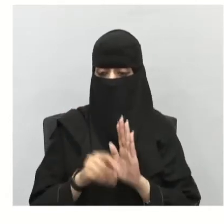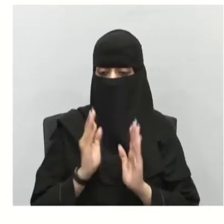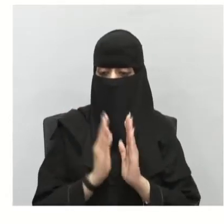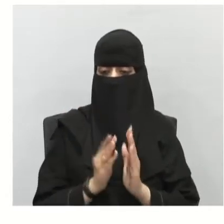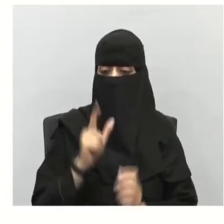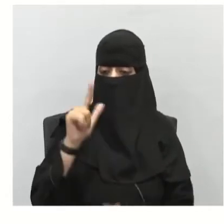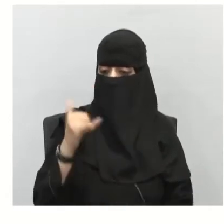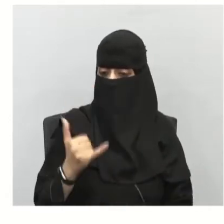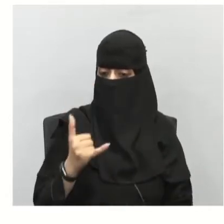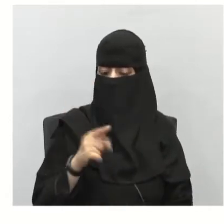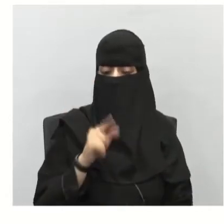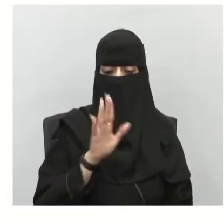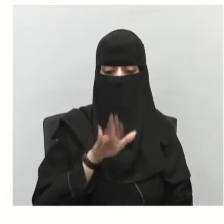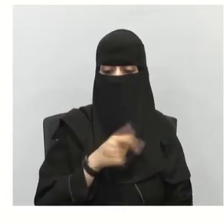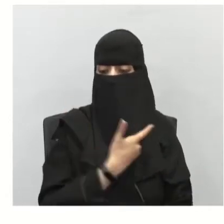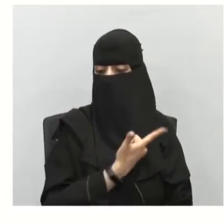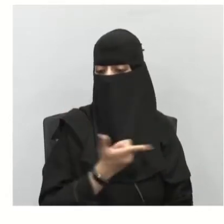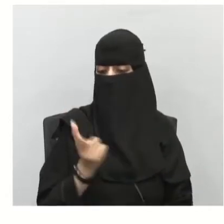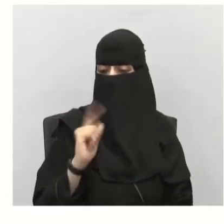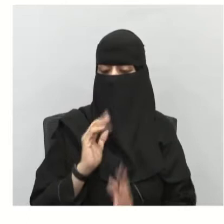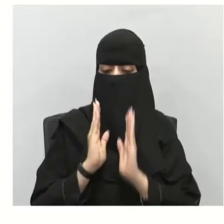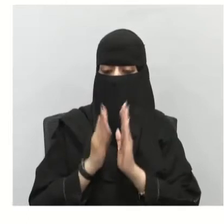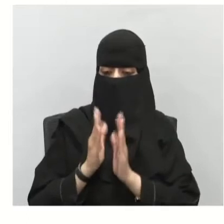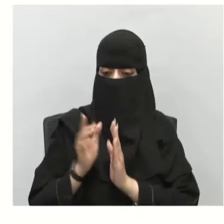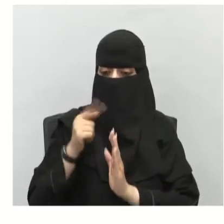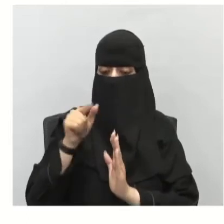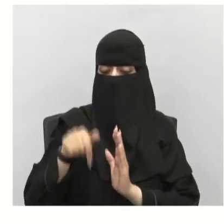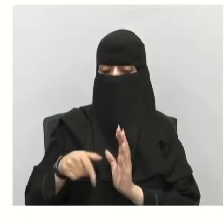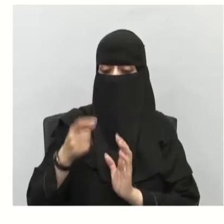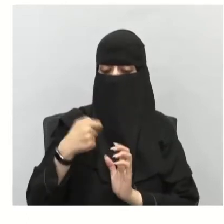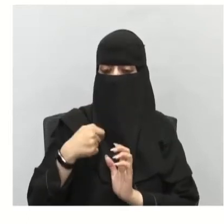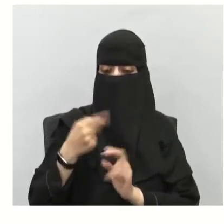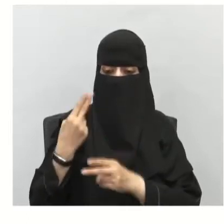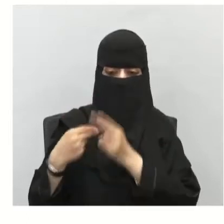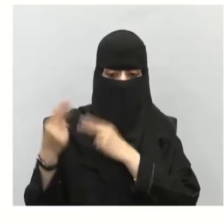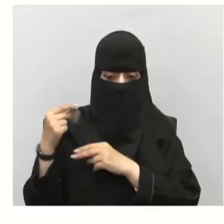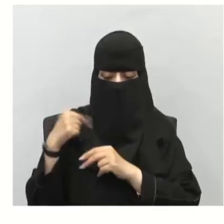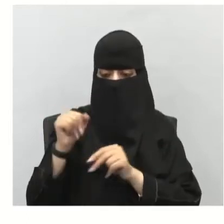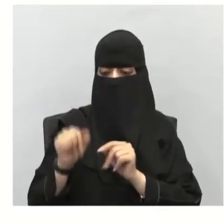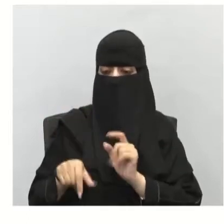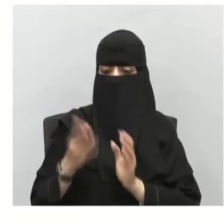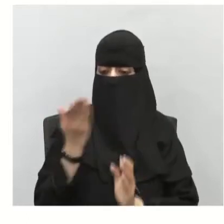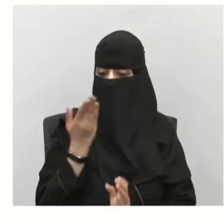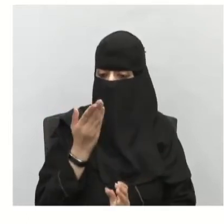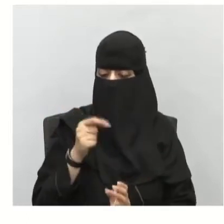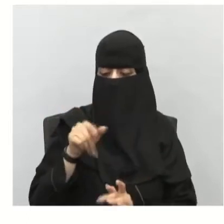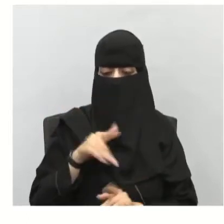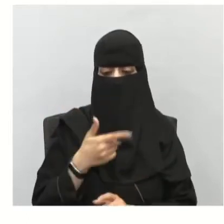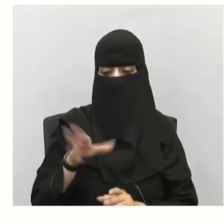بالطبع لا، يوجد في جميع الكتب سواء دراسية أو تاريخية، أيضا في القصص والكتب الإثرائية.